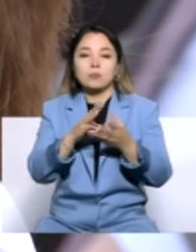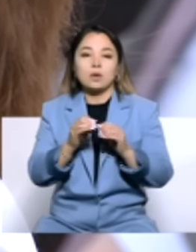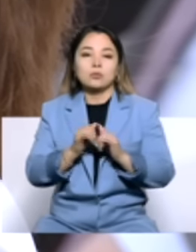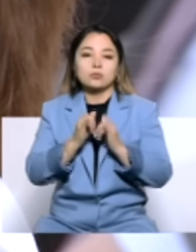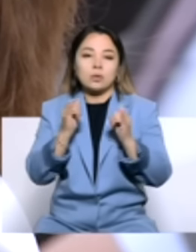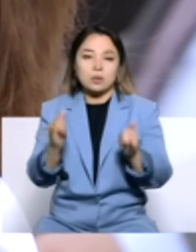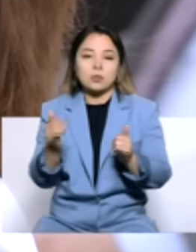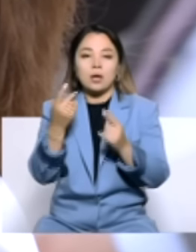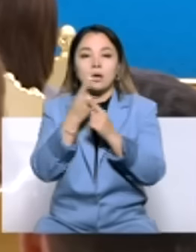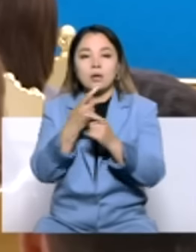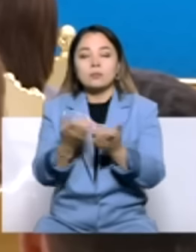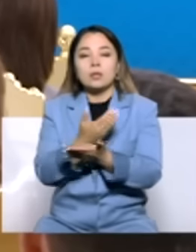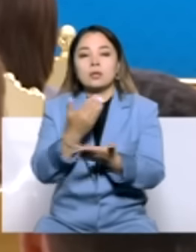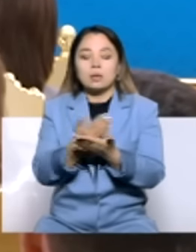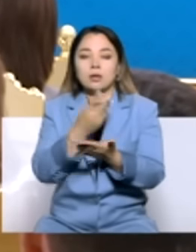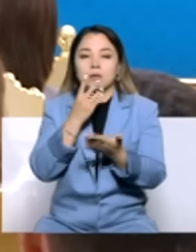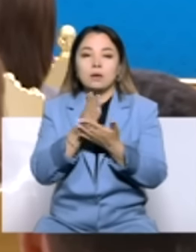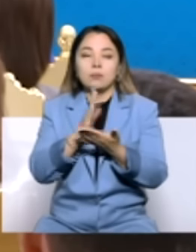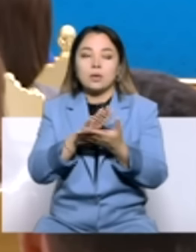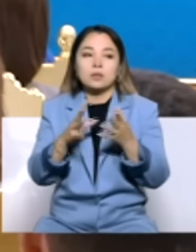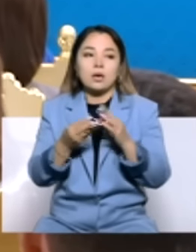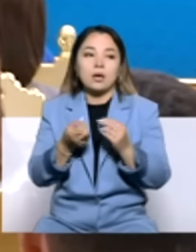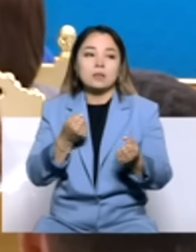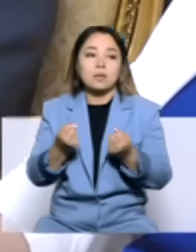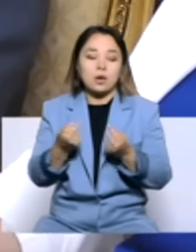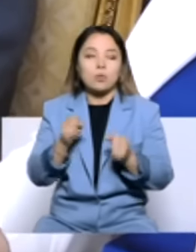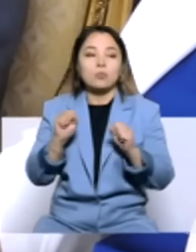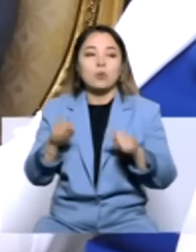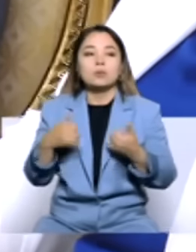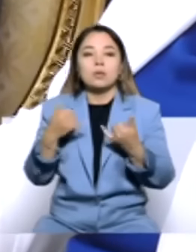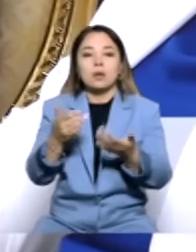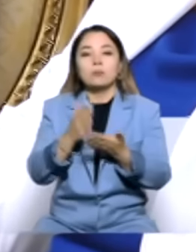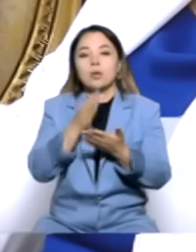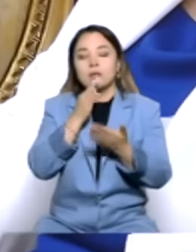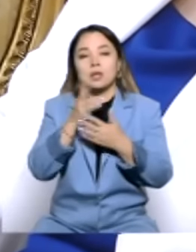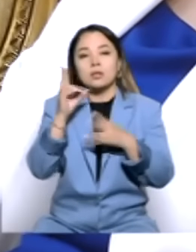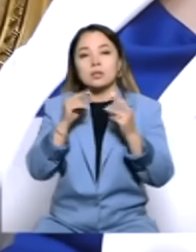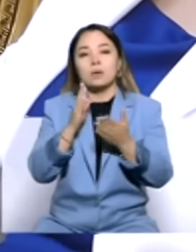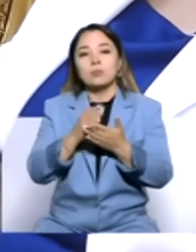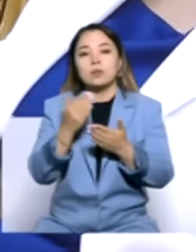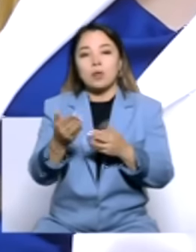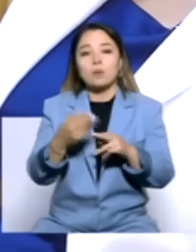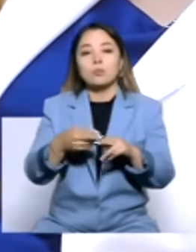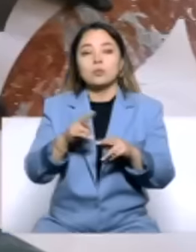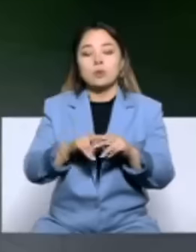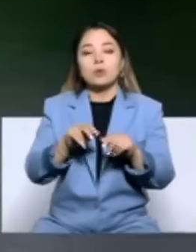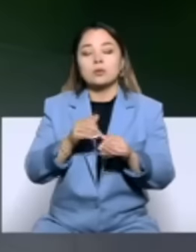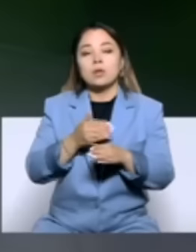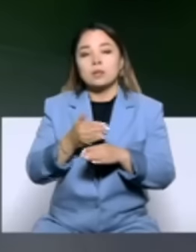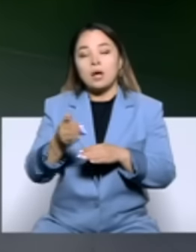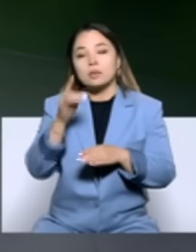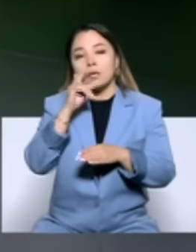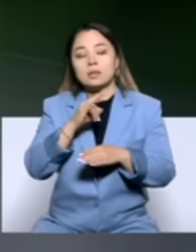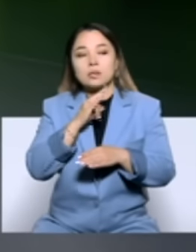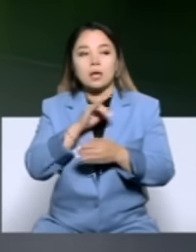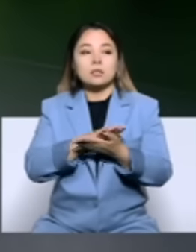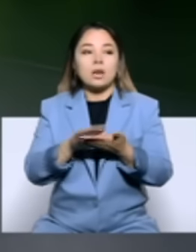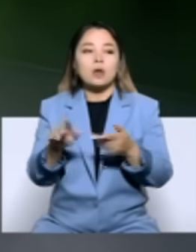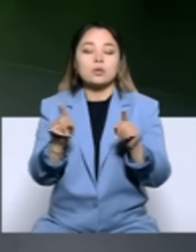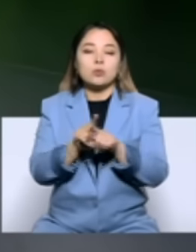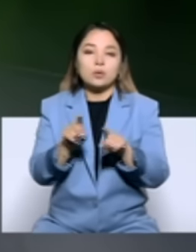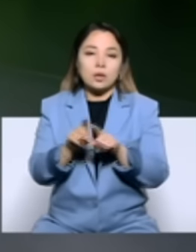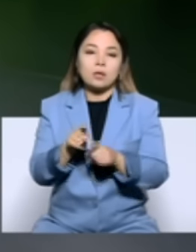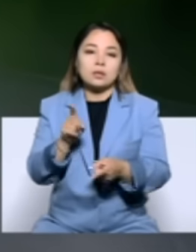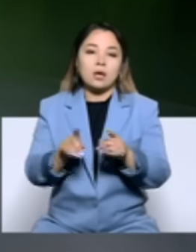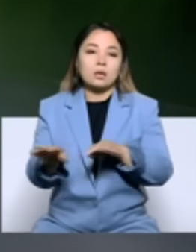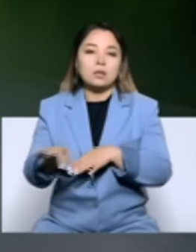күшейтілген және ақпараттық дербестігімізді нығайтуға мүмкіндік береді деп есептейді. Мұнан соң Таза Қазақстан акциясына